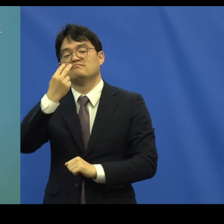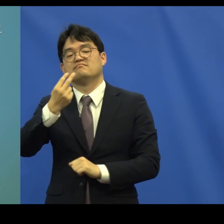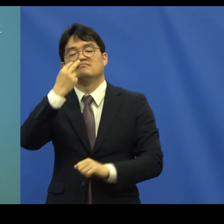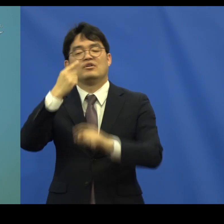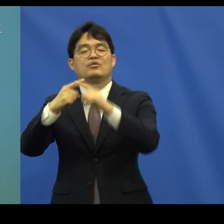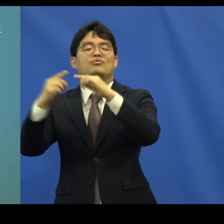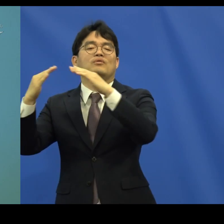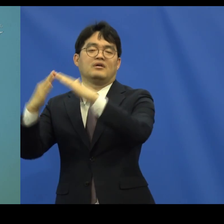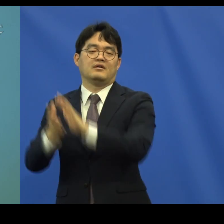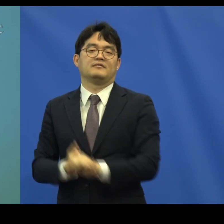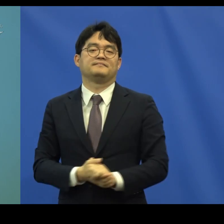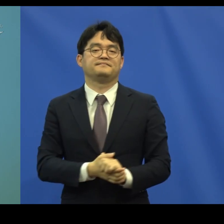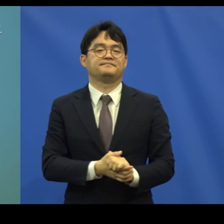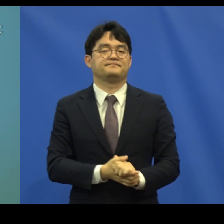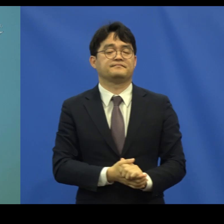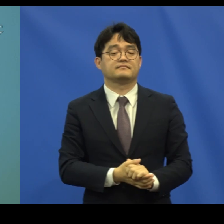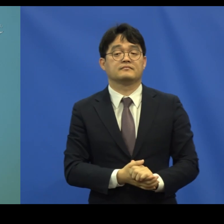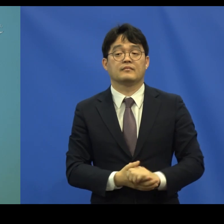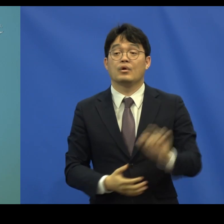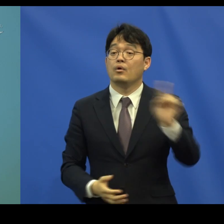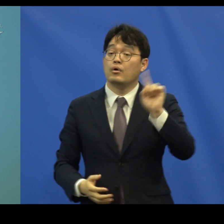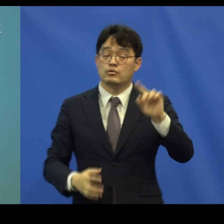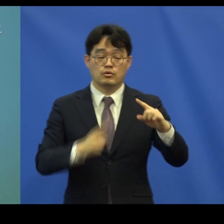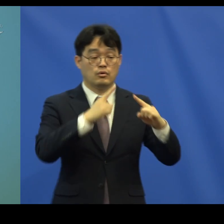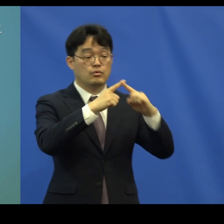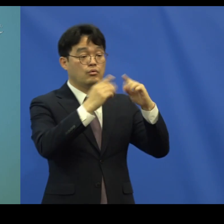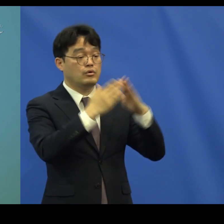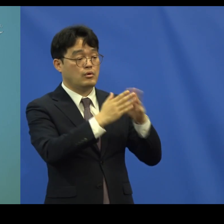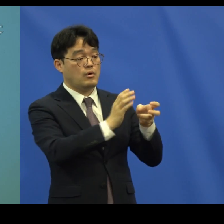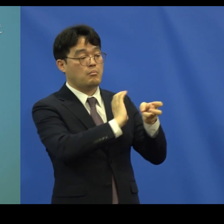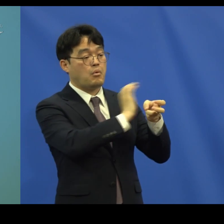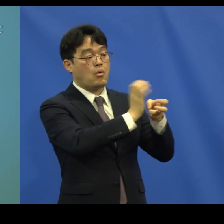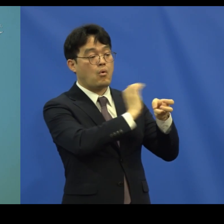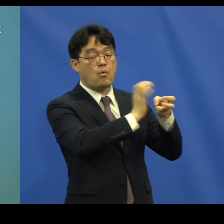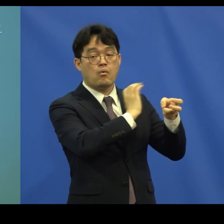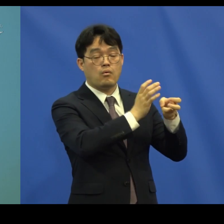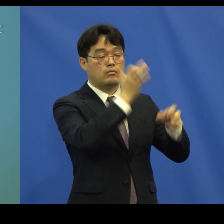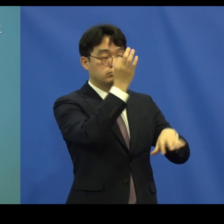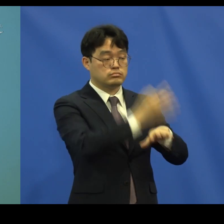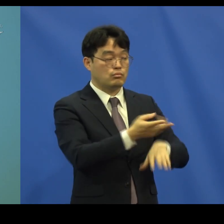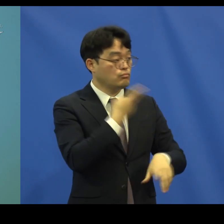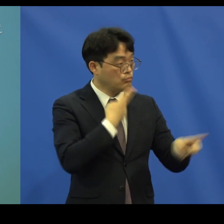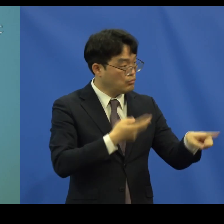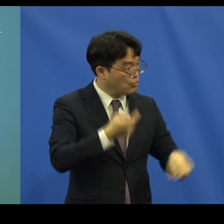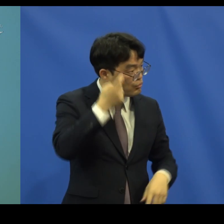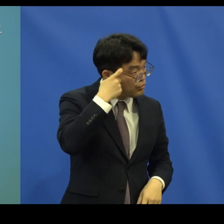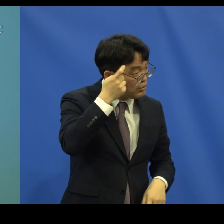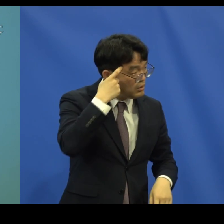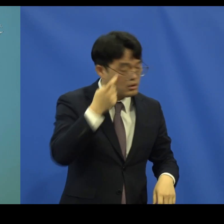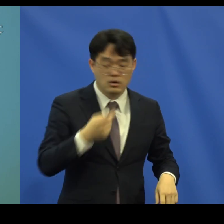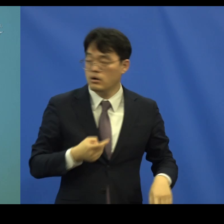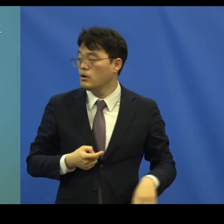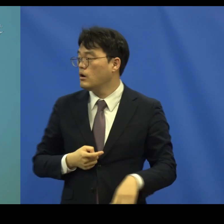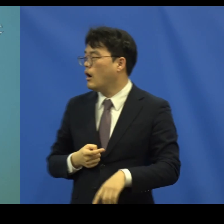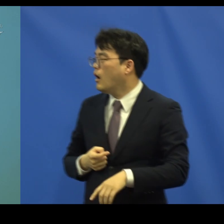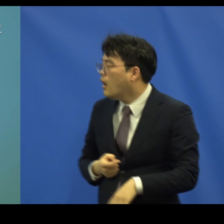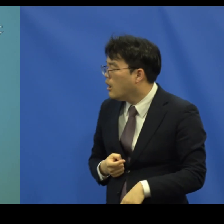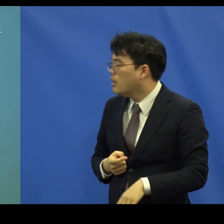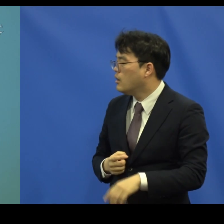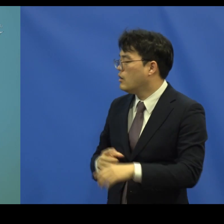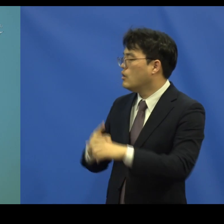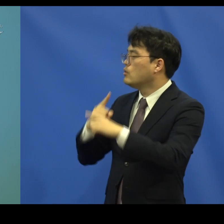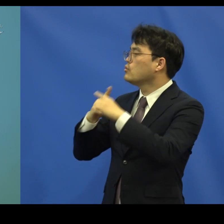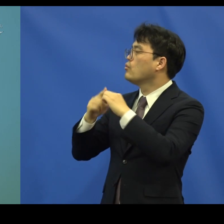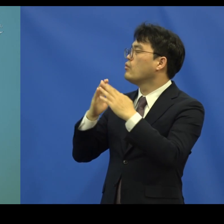교회 차를, 봉고차를 안 산대요. 왜 안 사느냐 물었더니, 교회 버스가 사람을 치면 안 된대요.